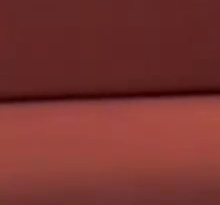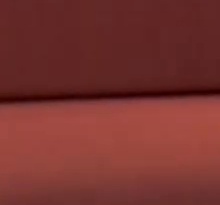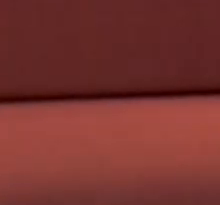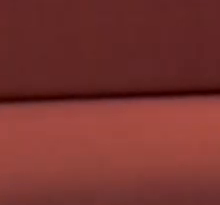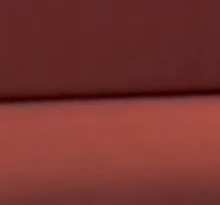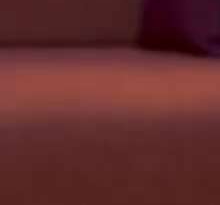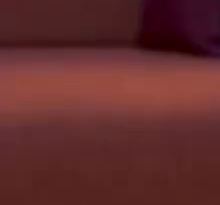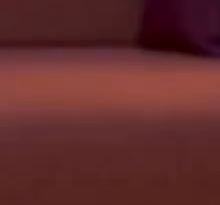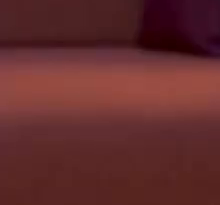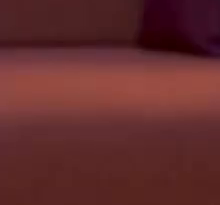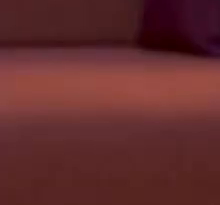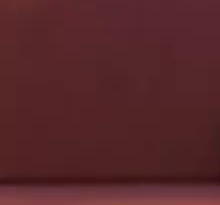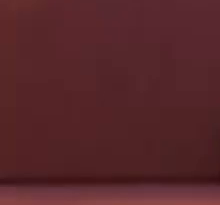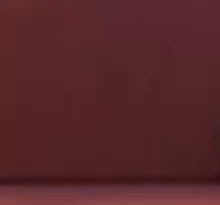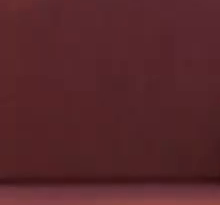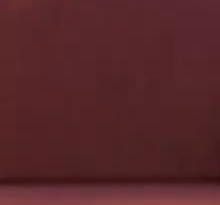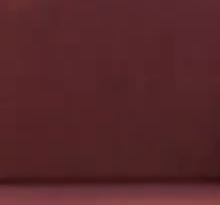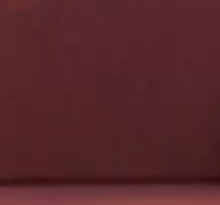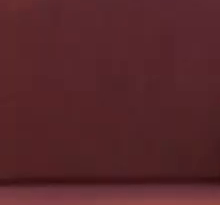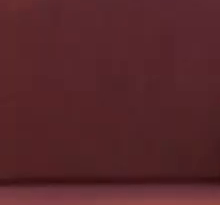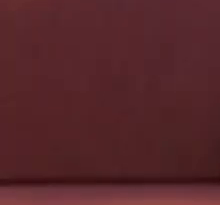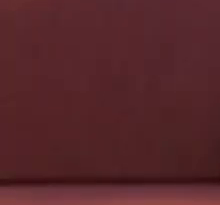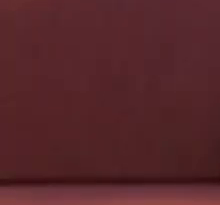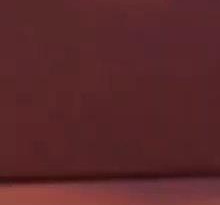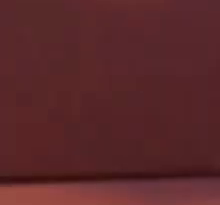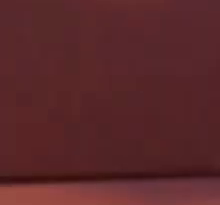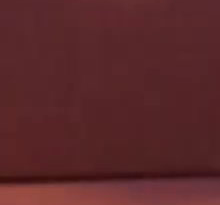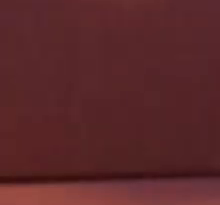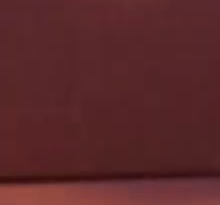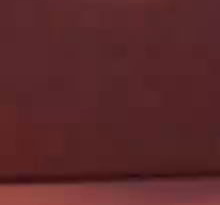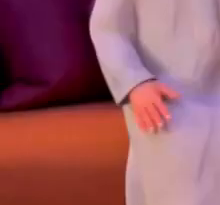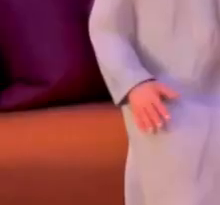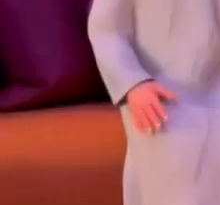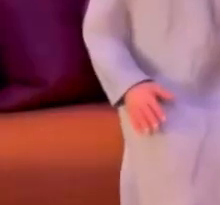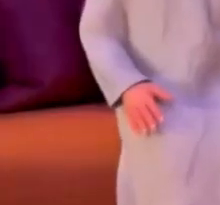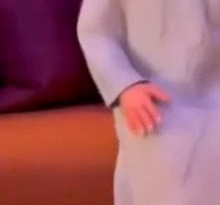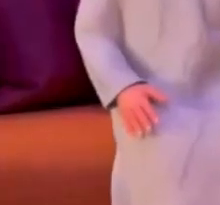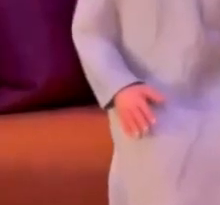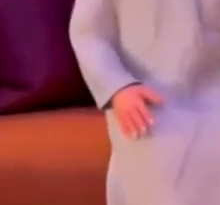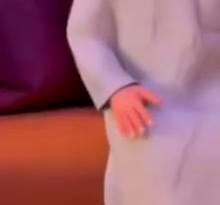ها.